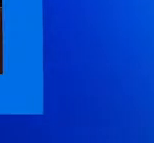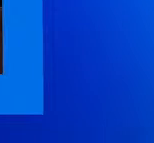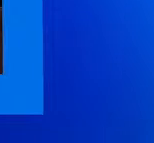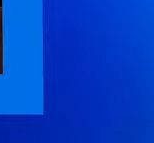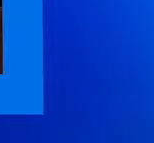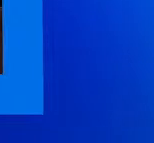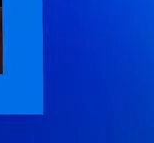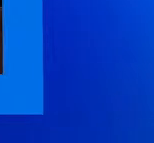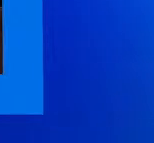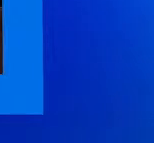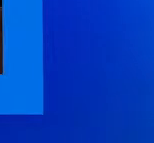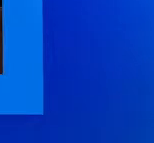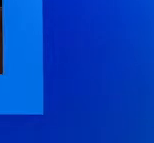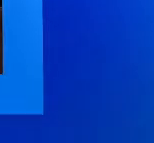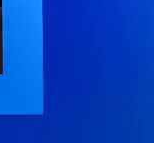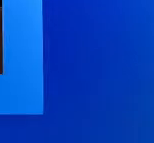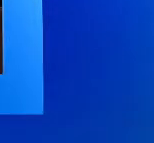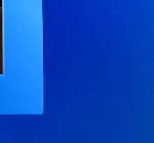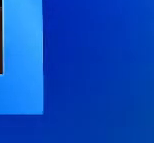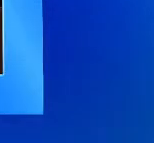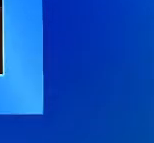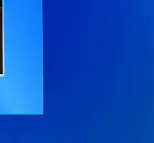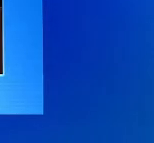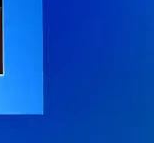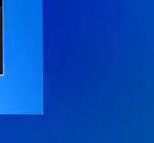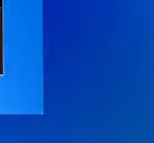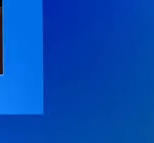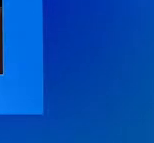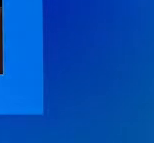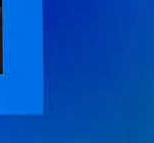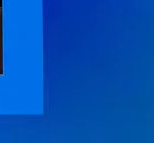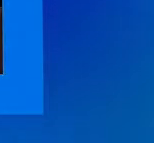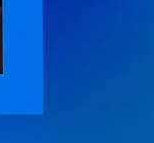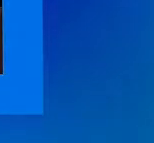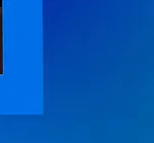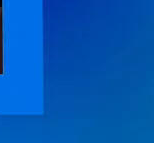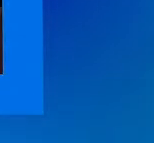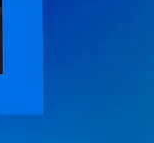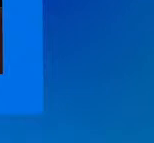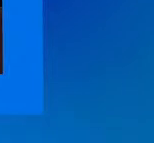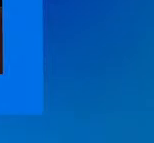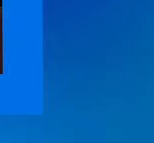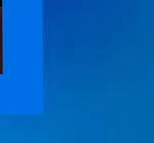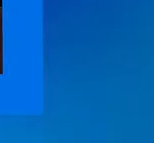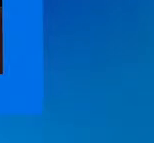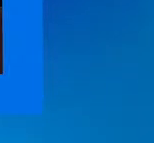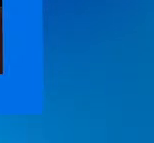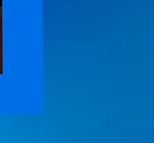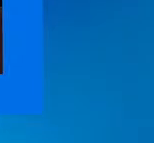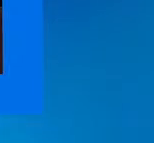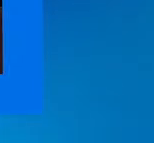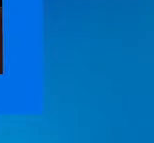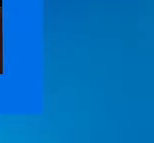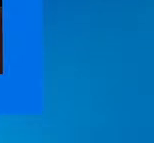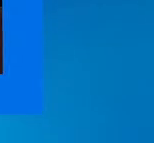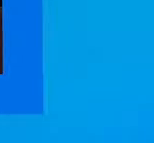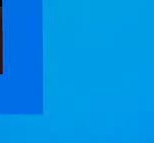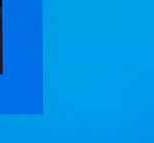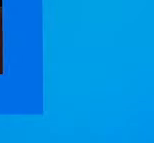nation le siège était brisé et le siège dans votre vie sera brisé au nom de Jésus-Christ